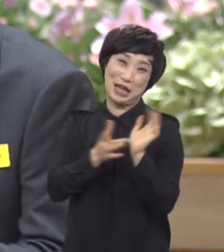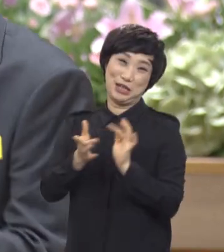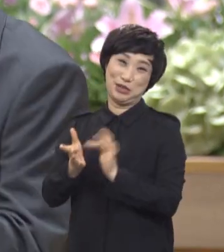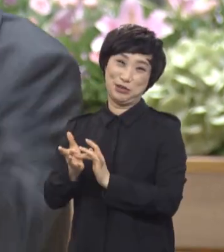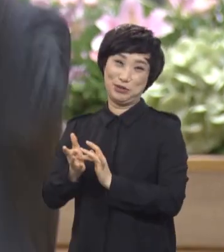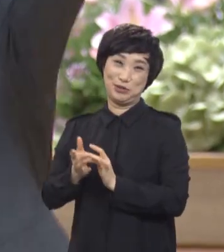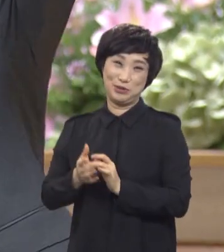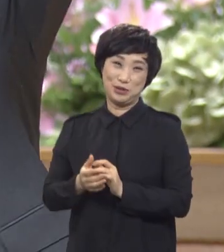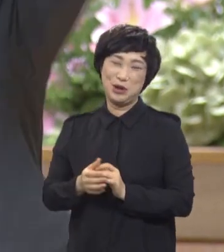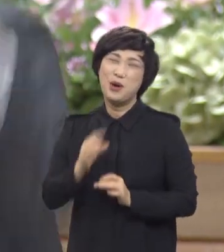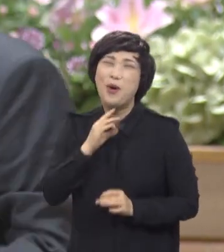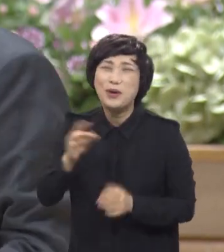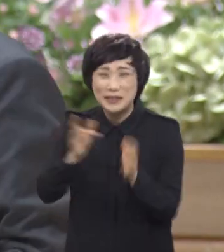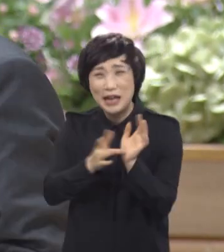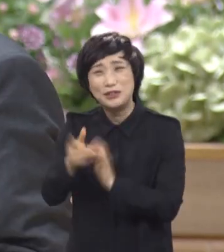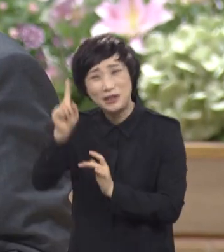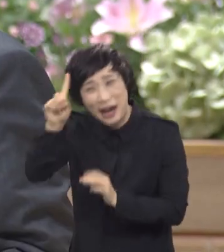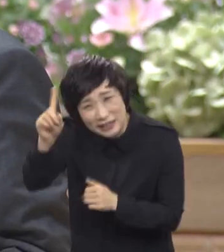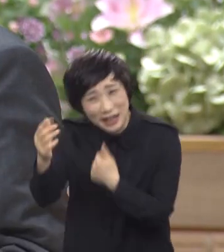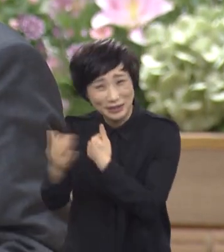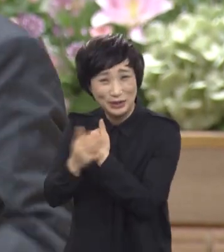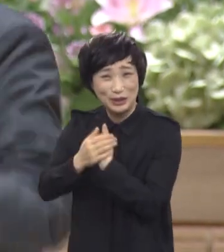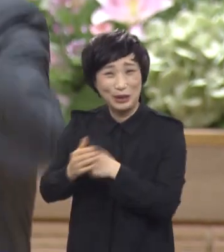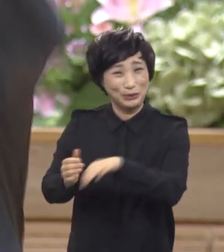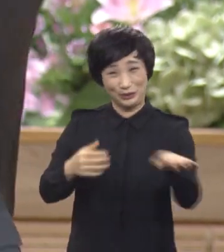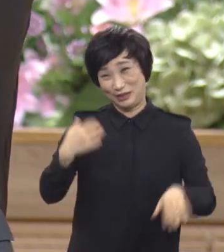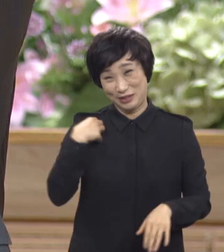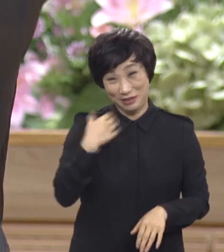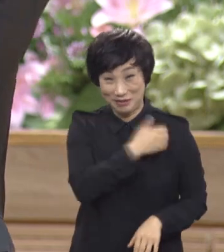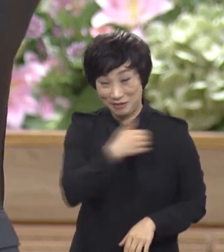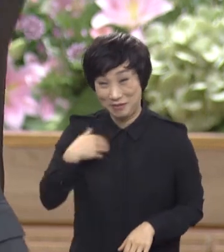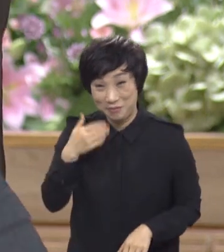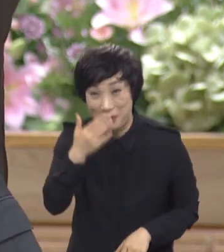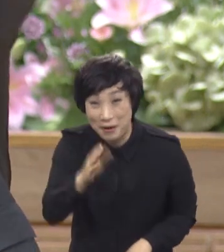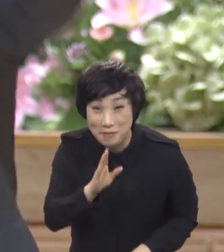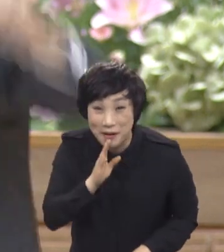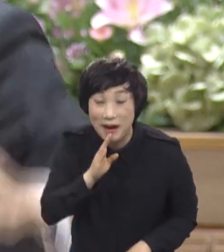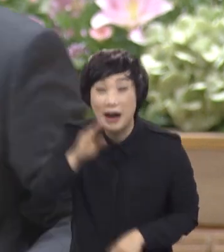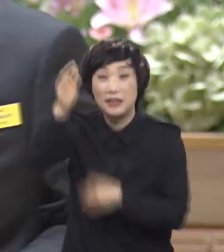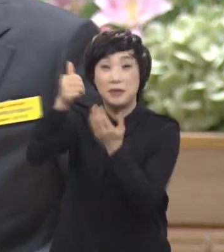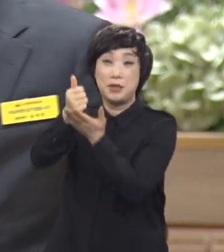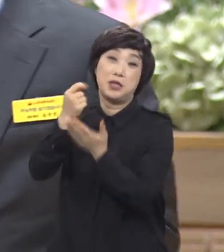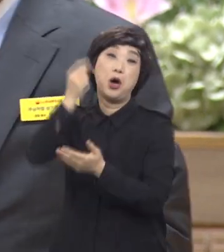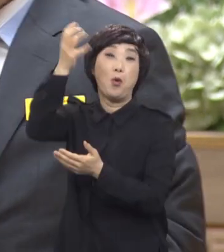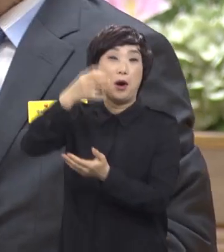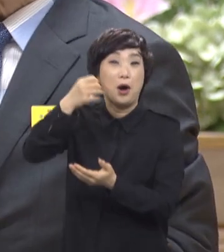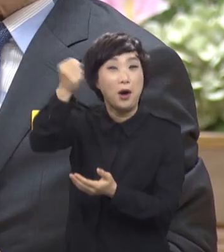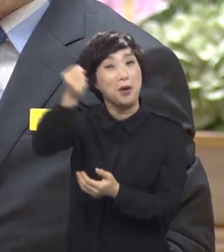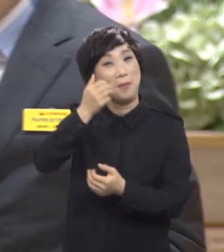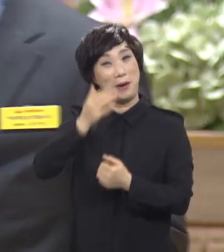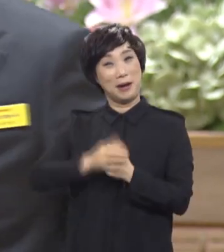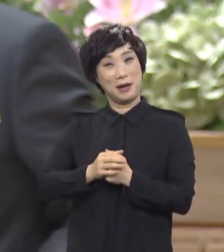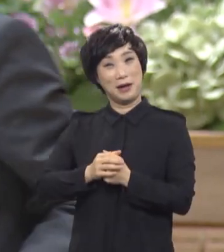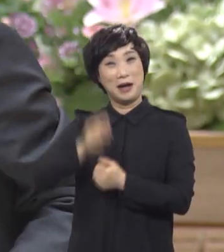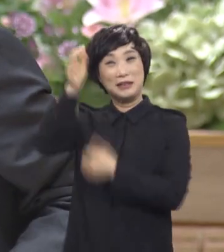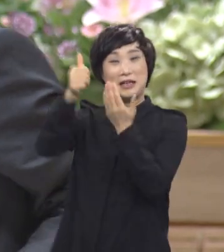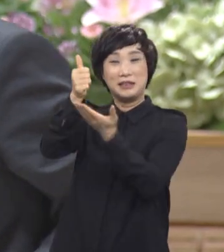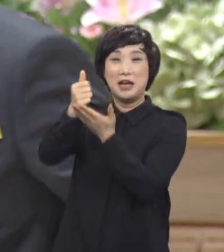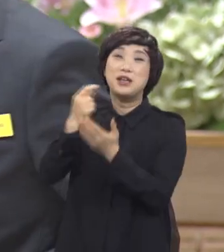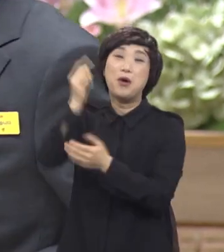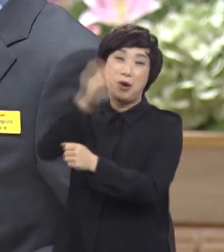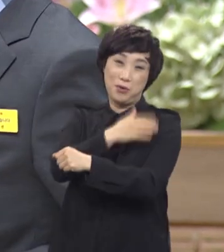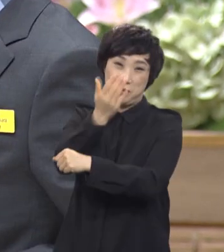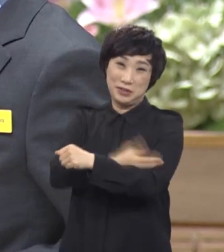오직 예수로 하보라 말미암아 하나님이 영광을 받으신다 그에게 영광과